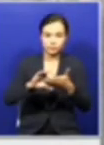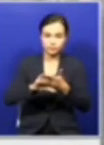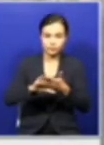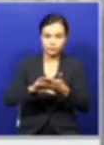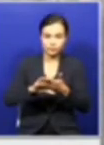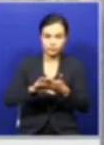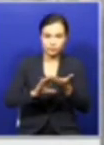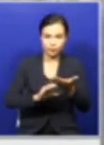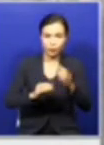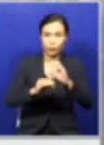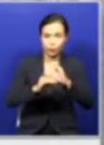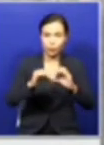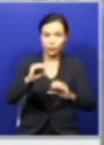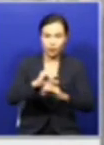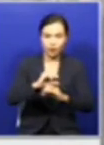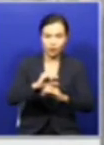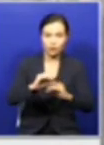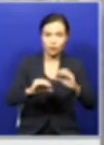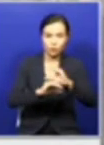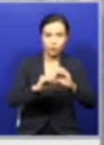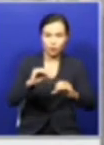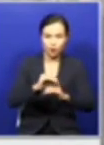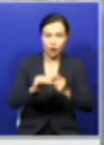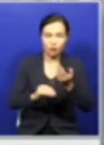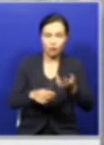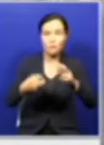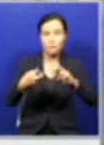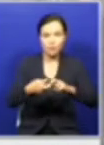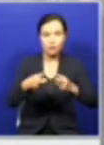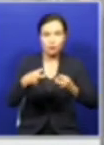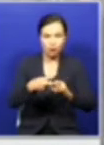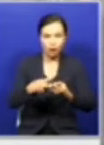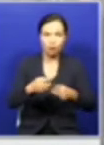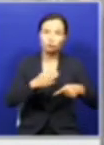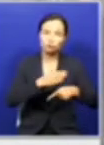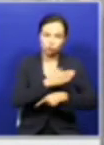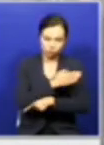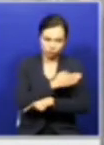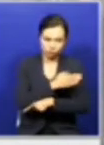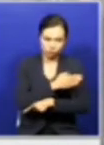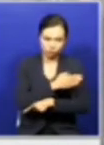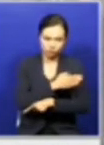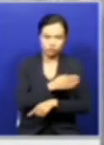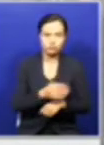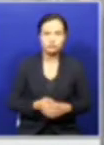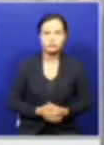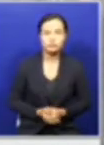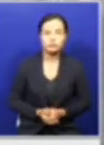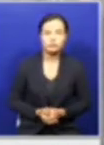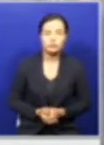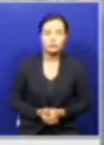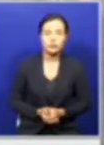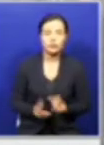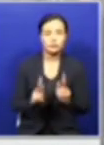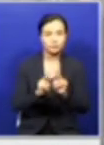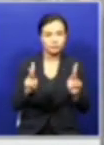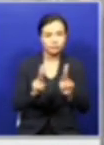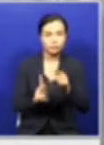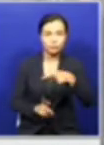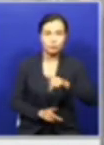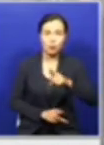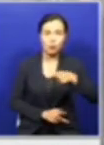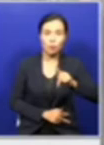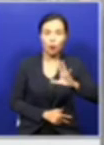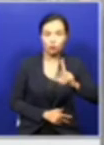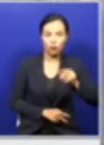นี่คือโครงการที่นะครับเกิดปัญหาการทุจริตคอร์รัปชันขึ้นมาทางคณะกรรมการปปช.ได้ลง